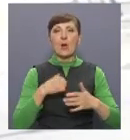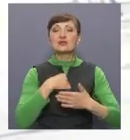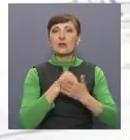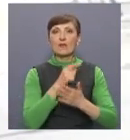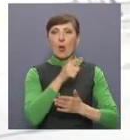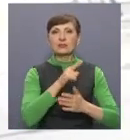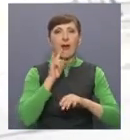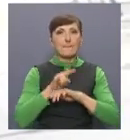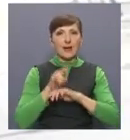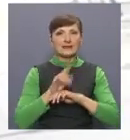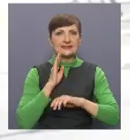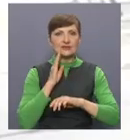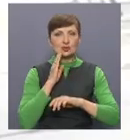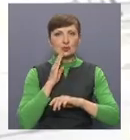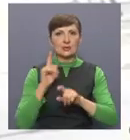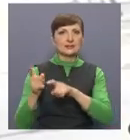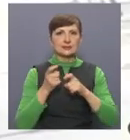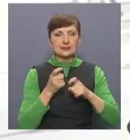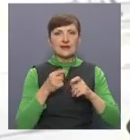что он обманом